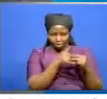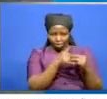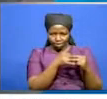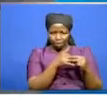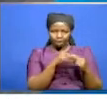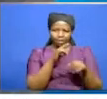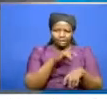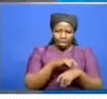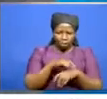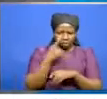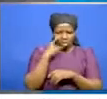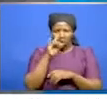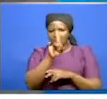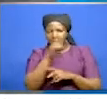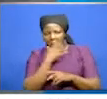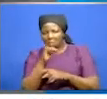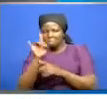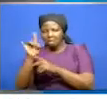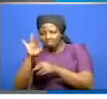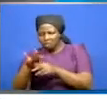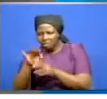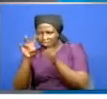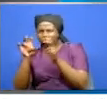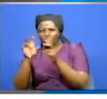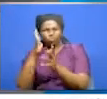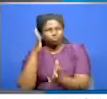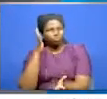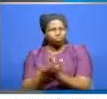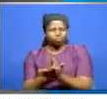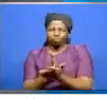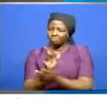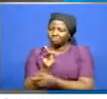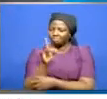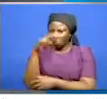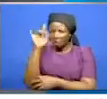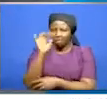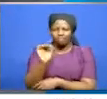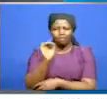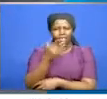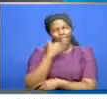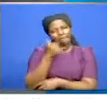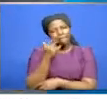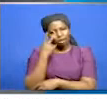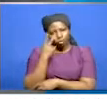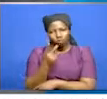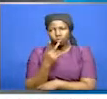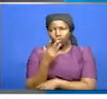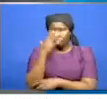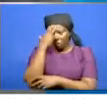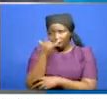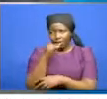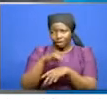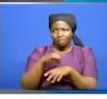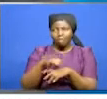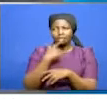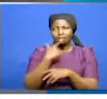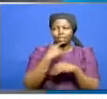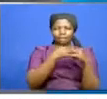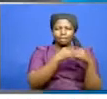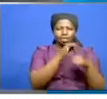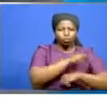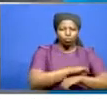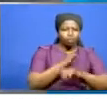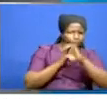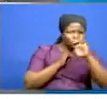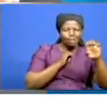mambo ya kusema one man one vote, pia inaingia mali si mzuri. Ni mzuri tuangalie, kwa sababu nikisema tuweke mashule 8 Kitui East